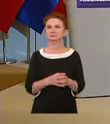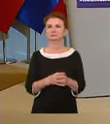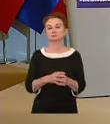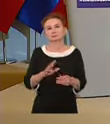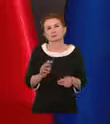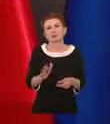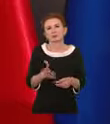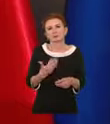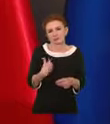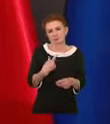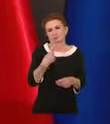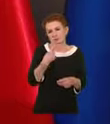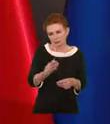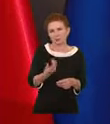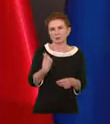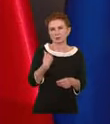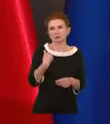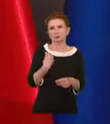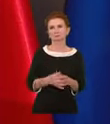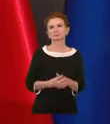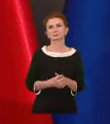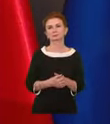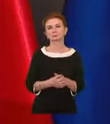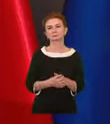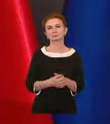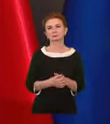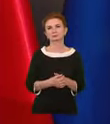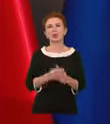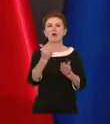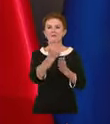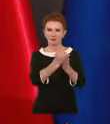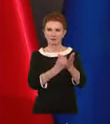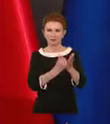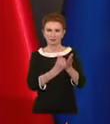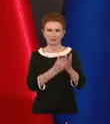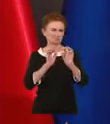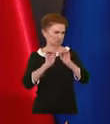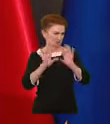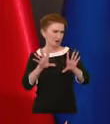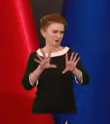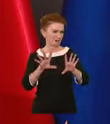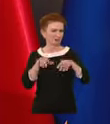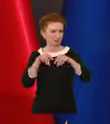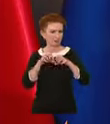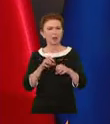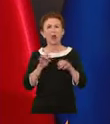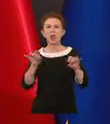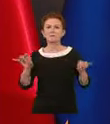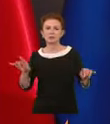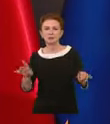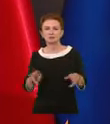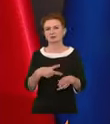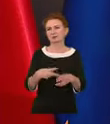Tak jak już powiedzieliśmy, te warunki są dosyć jasne, epidemiczne, natomiast kiedy